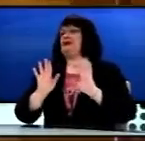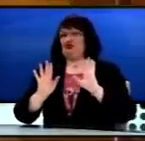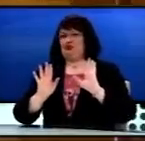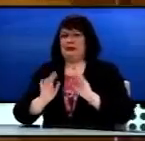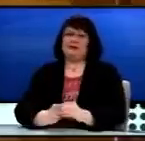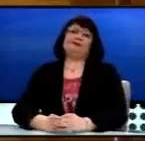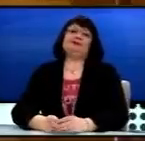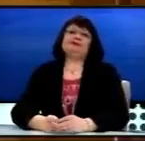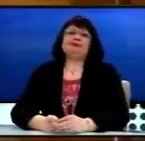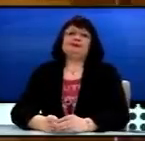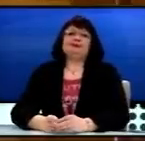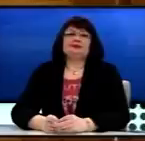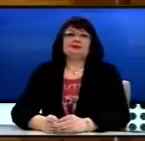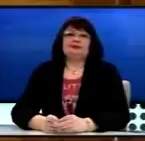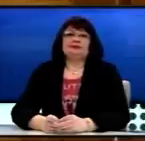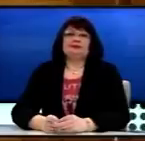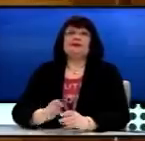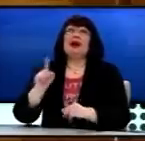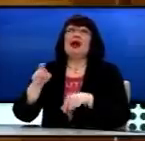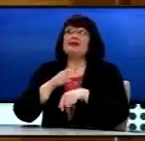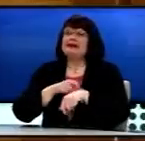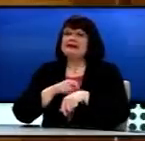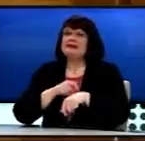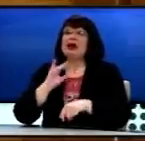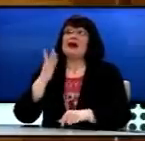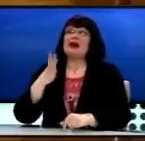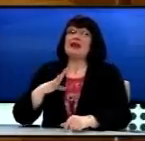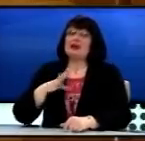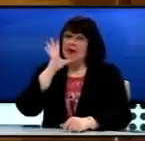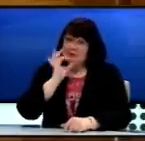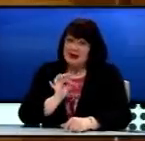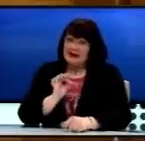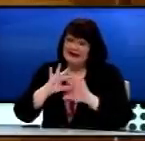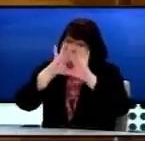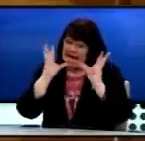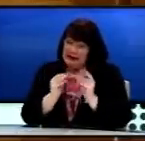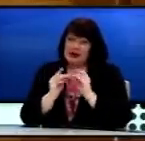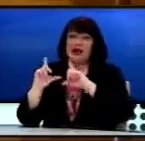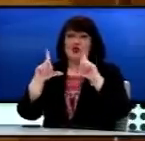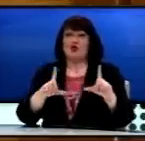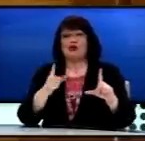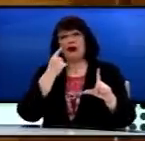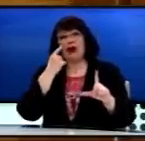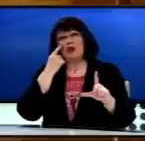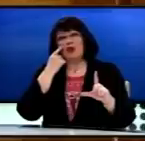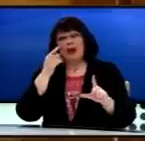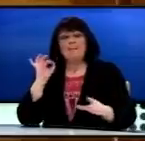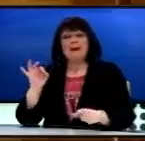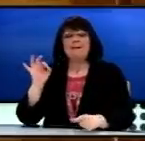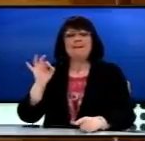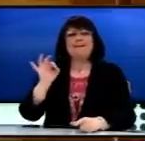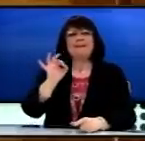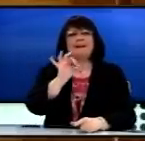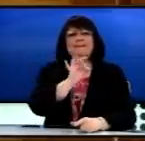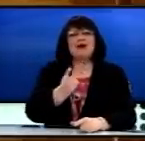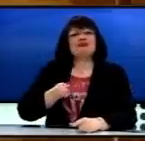των ελεγκτικών μηχανισμών. Αλλά αυτή τη στιγμή, εάν θέλουμε πραγματικά να έχουμε μια συνολική εικόνα της επιδημίας με πολλά